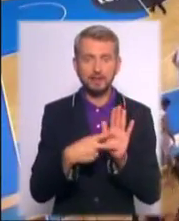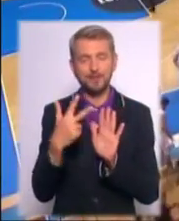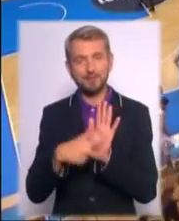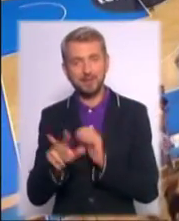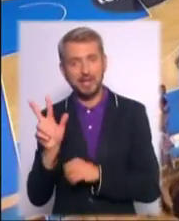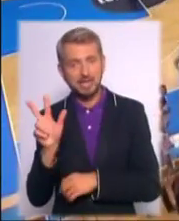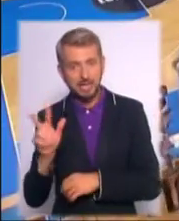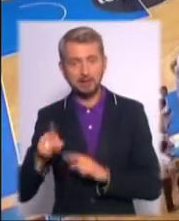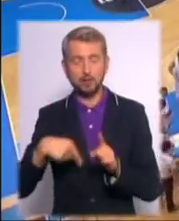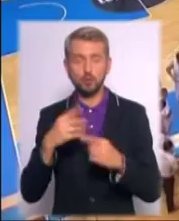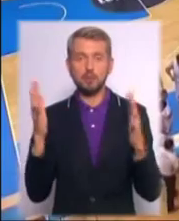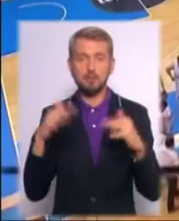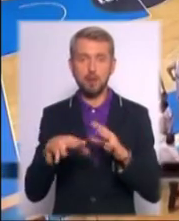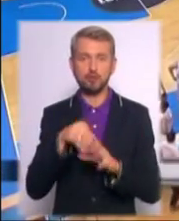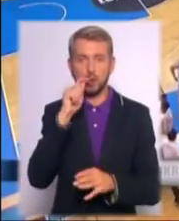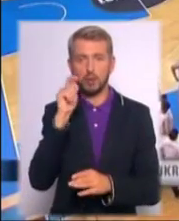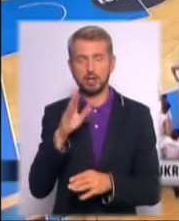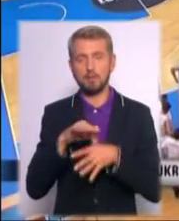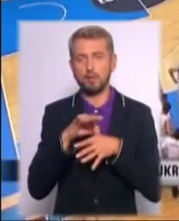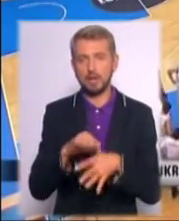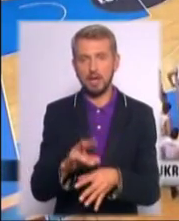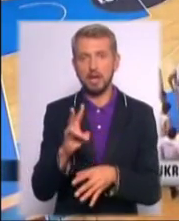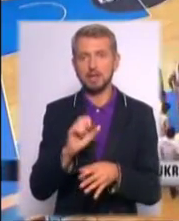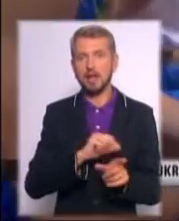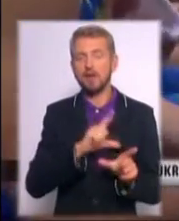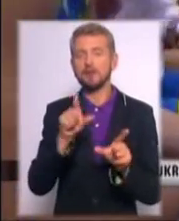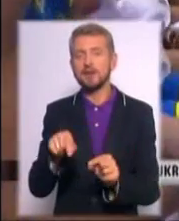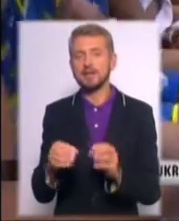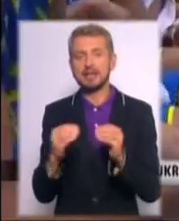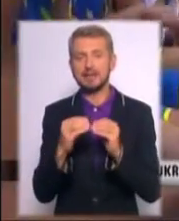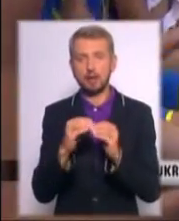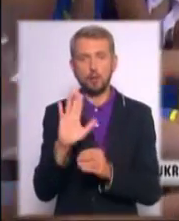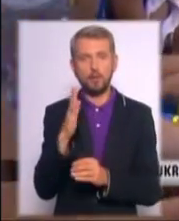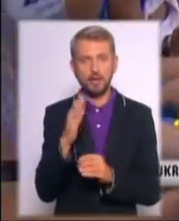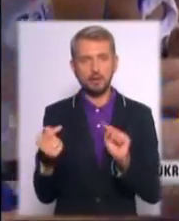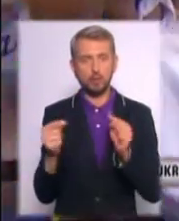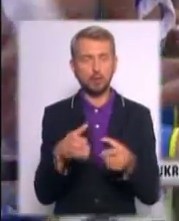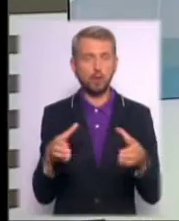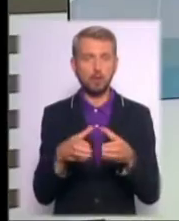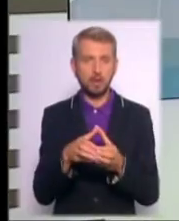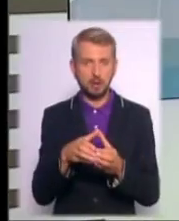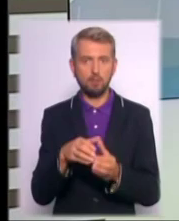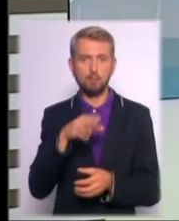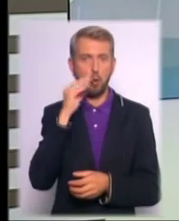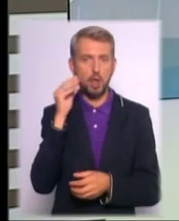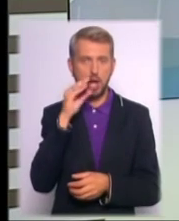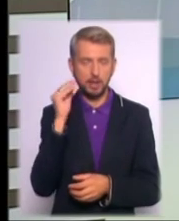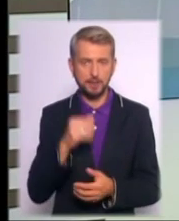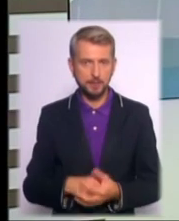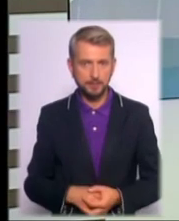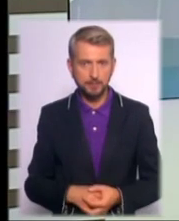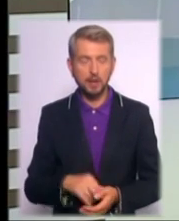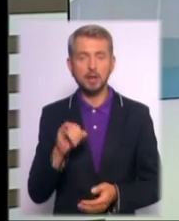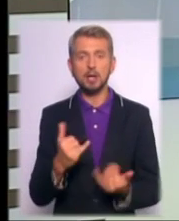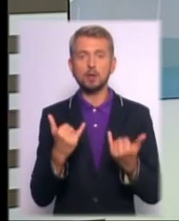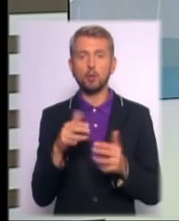77-83 наступний матч збірна України проведе на виїзді 10 вересня проти команди Болгарії. І